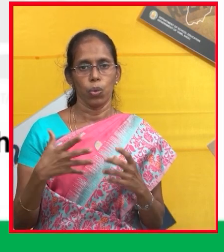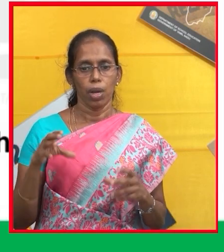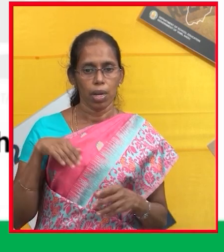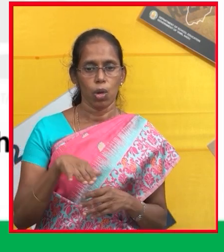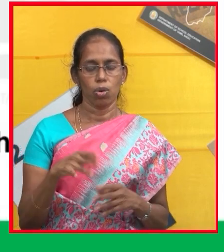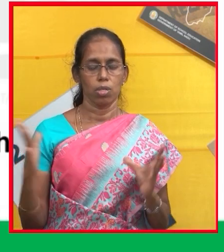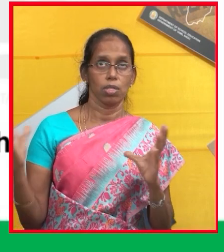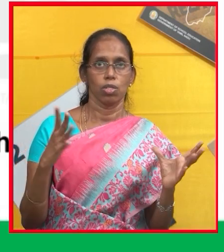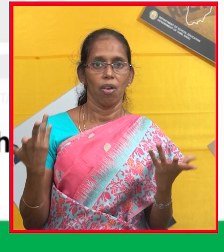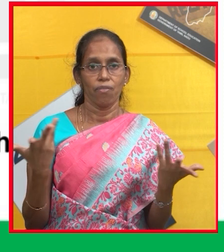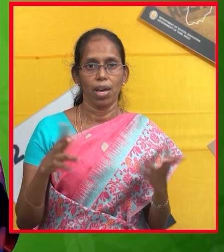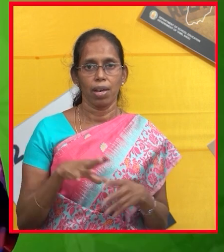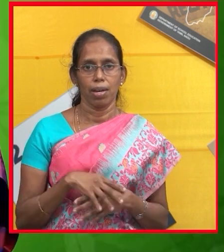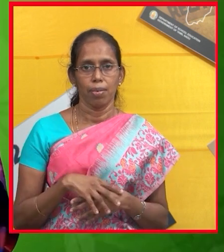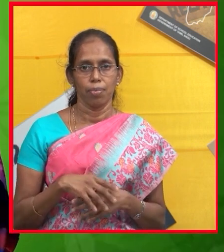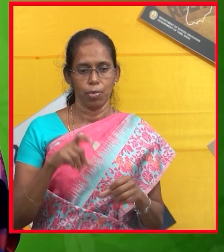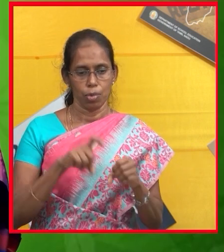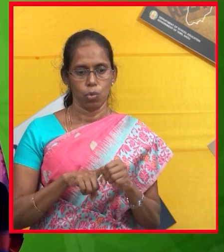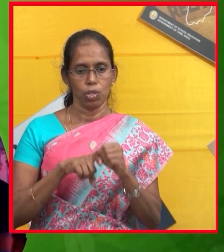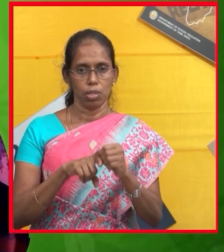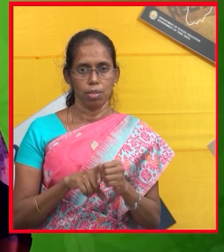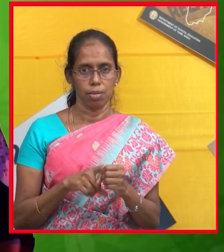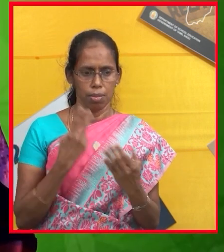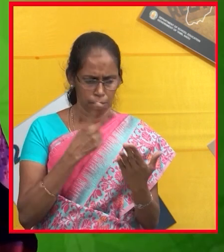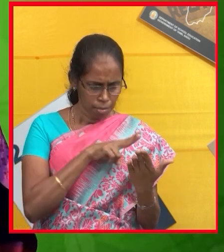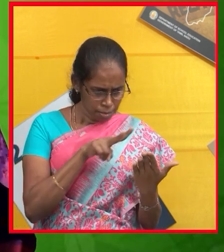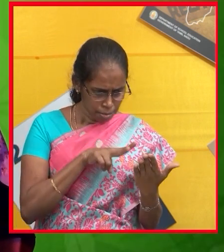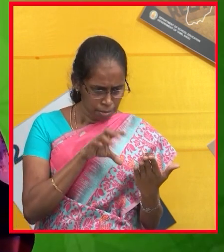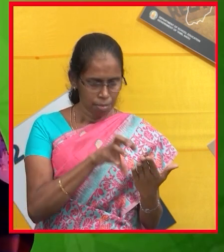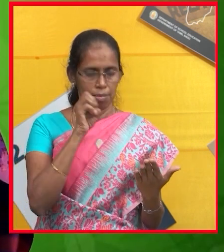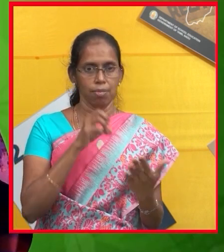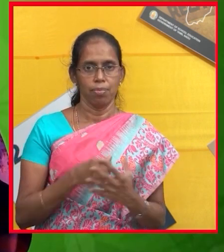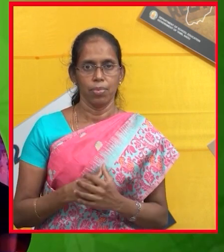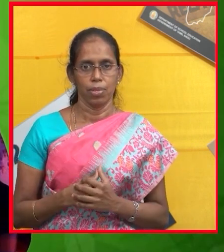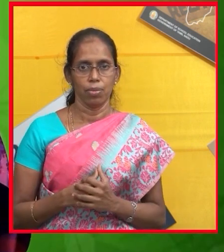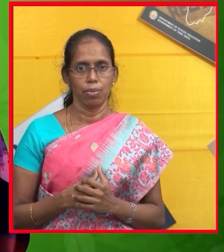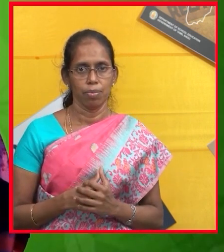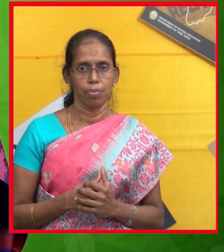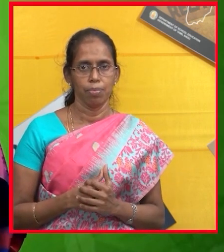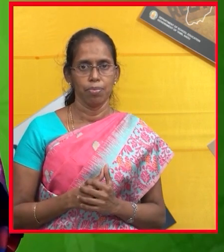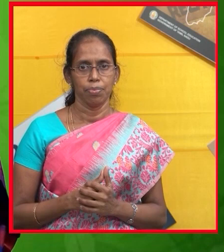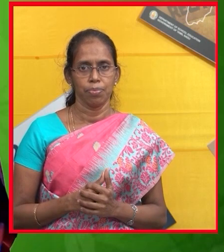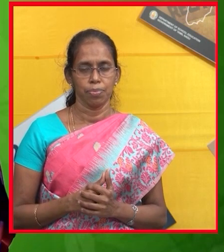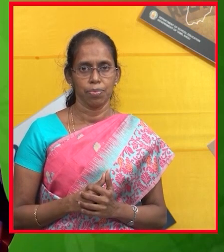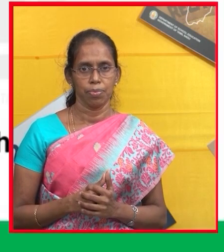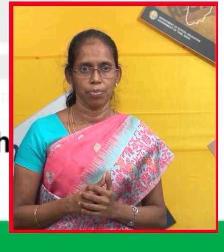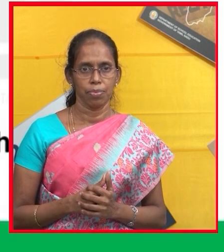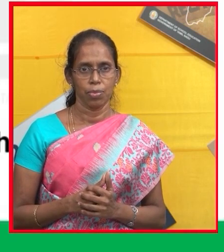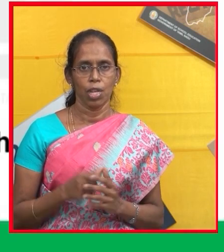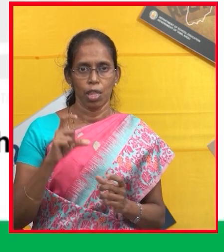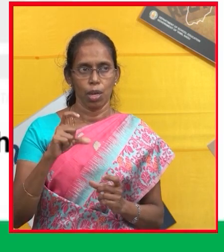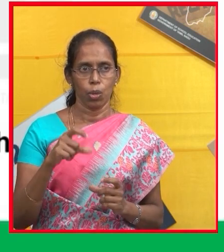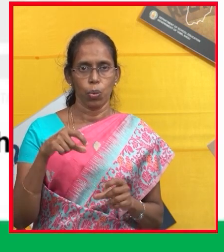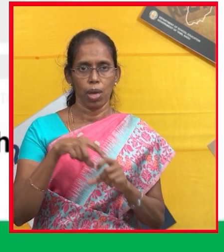ஸ்டார்ம்? இந்த கொஸ்டினுக்கு டெக்ஸ்ட்டில் நீங்கள் ஆன்சர் கண்டுபிடிக்கலாம். அண்ட் செக் இட் அவுட் வித் மை ஆன்சர். த